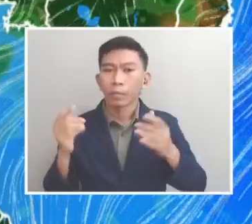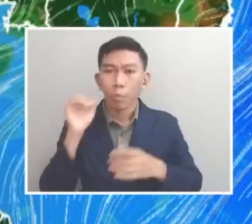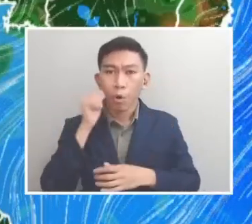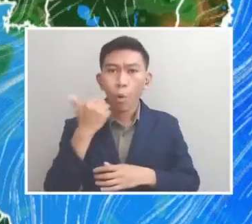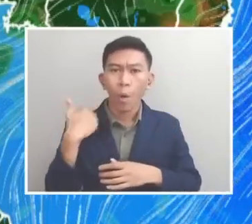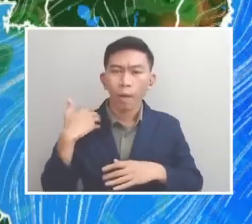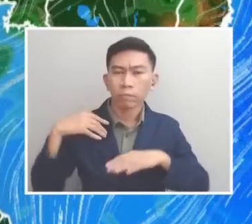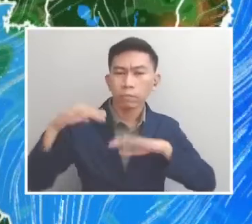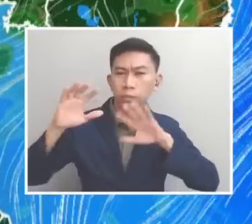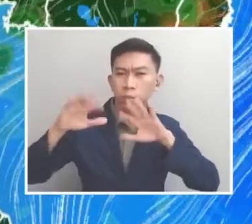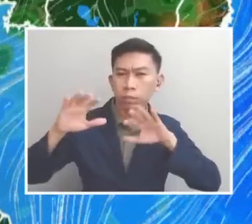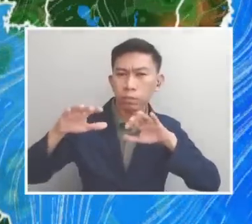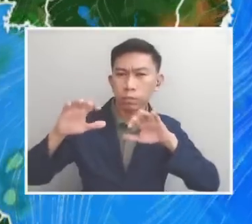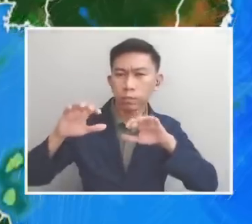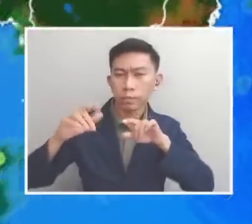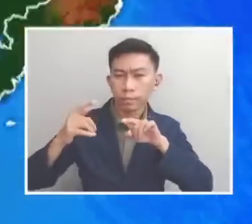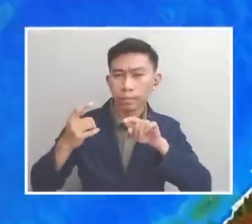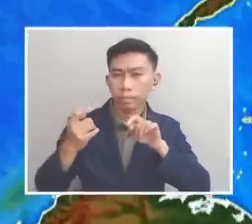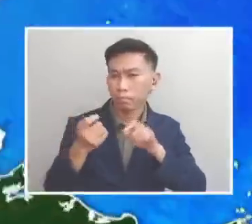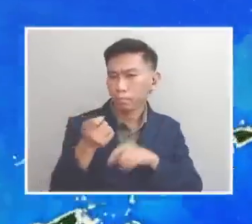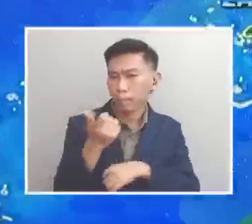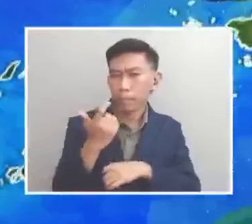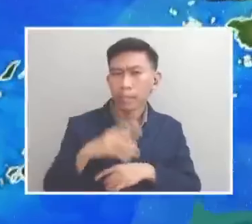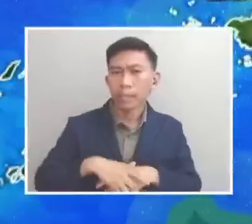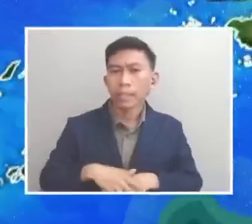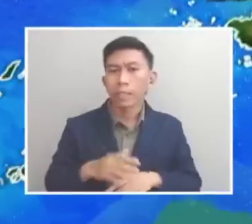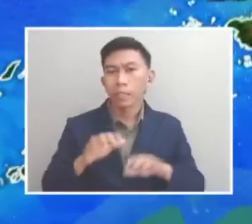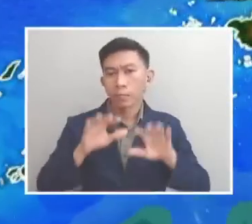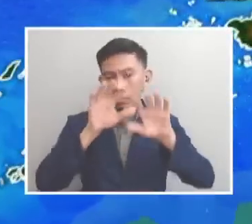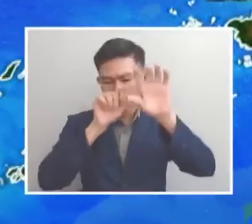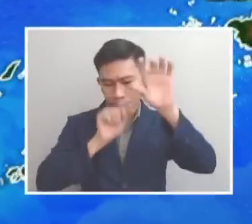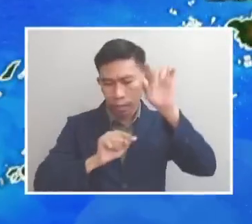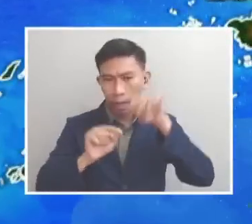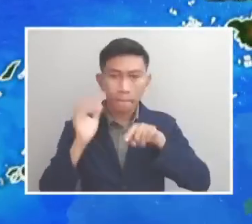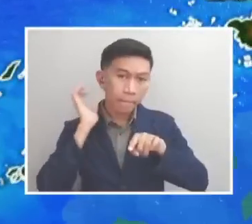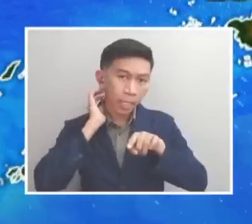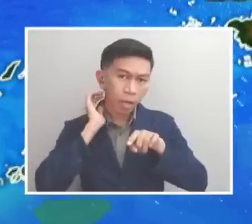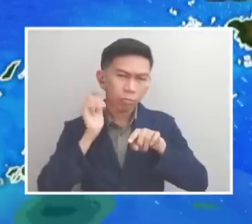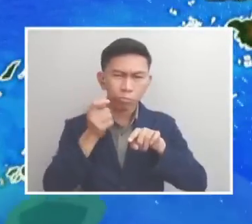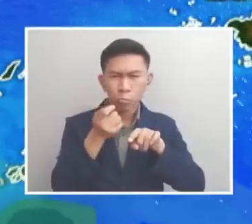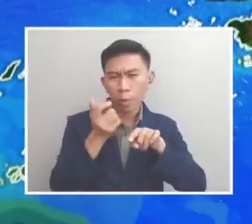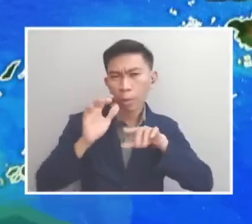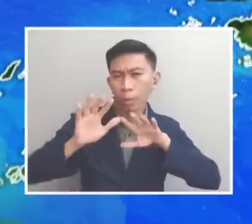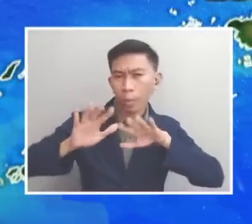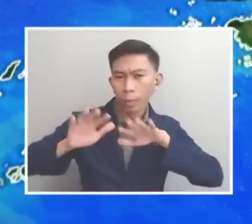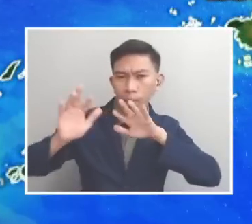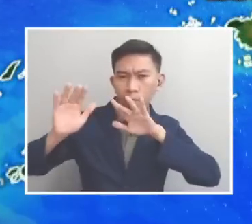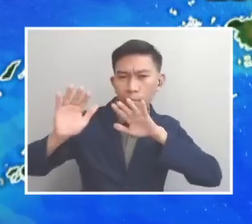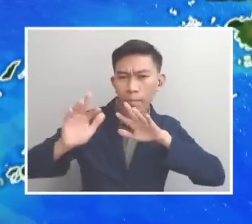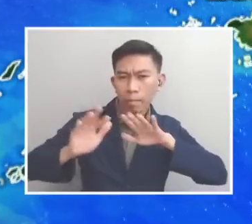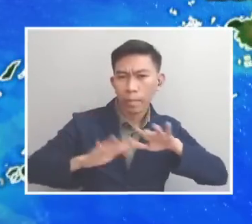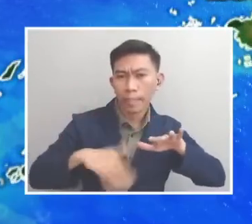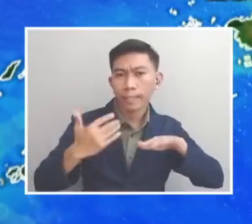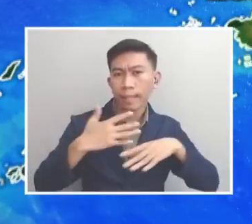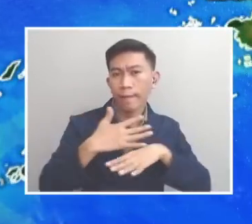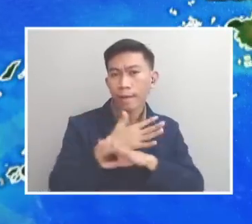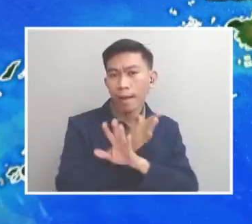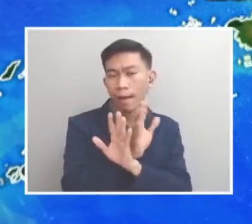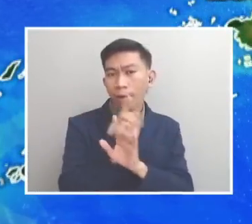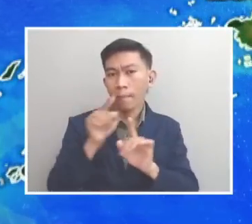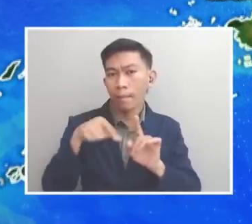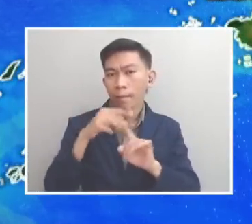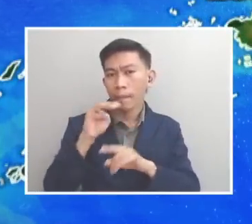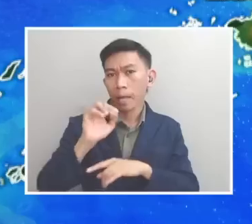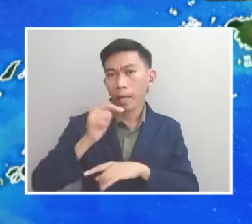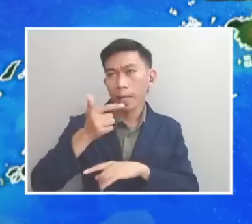forecast ng The Weather Company. Sa Mindanao sa tanghali may mahinang ulan sa ilang bahagi ng Davao Region at maging sa may Maguindanao